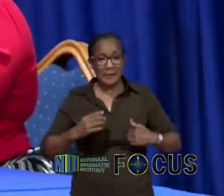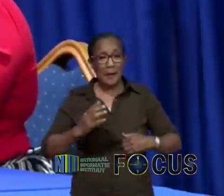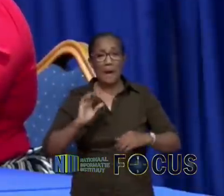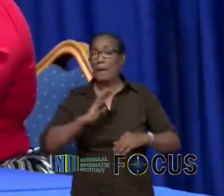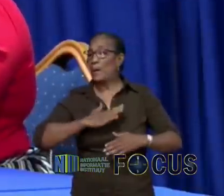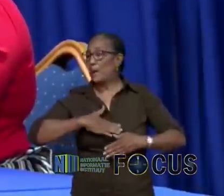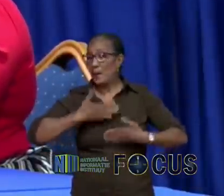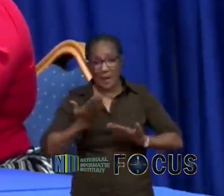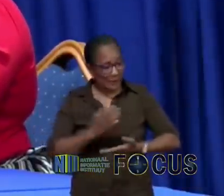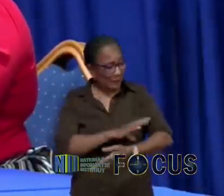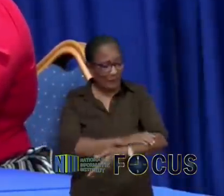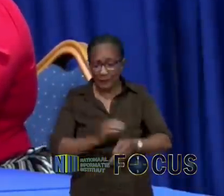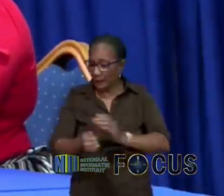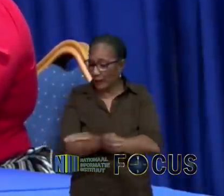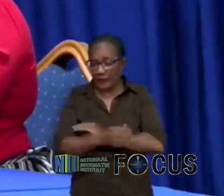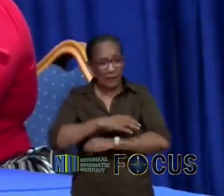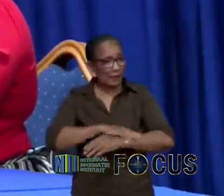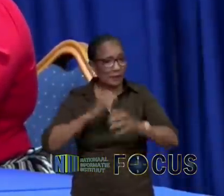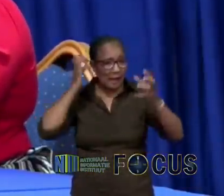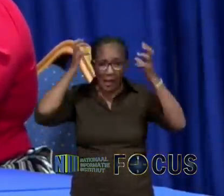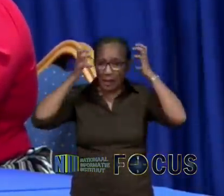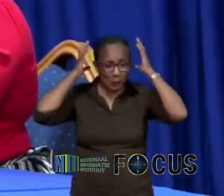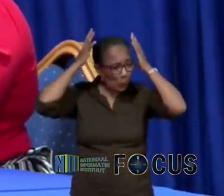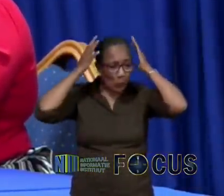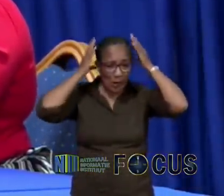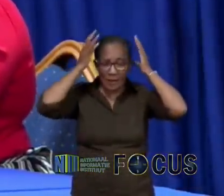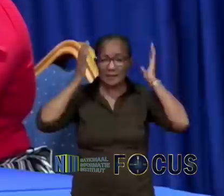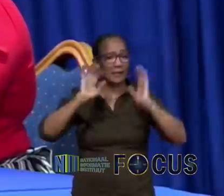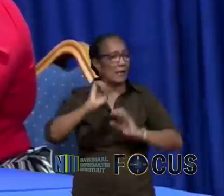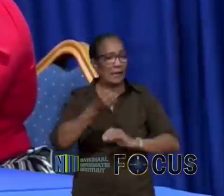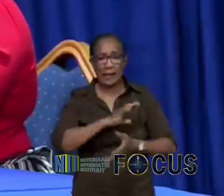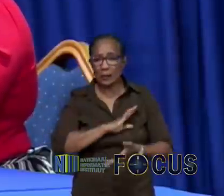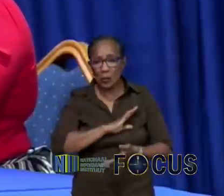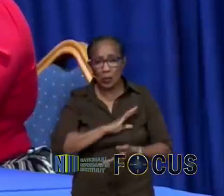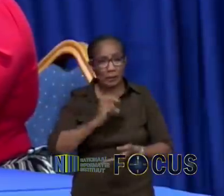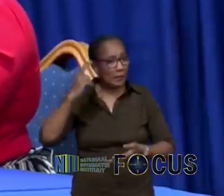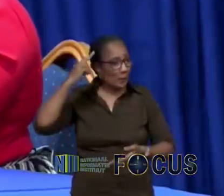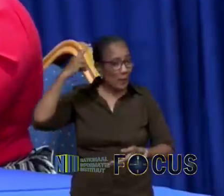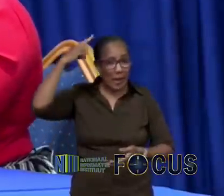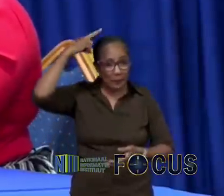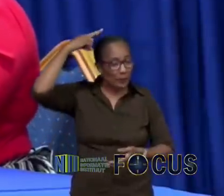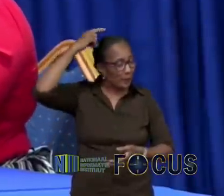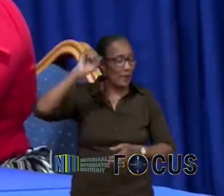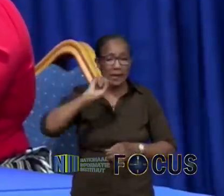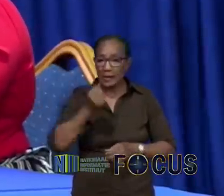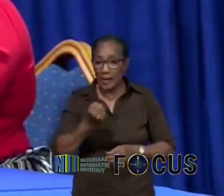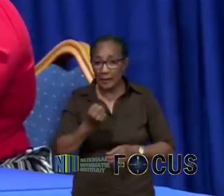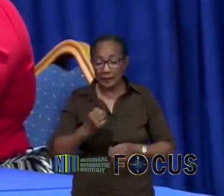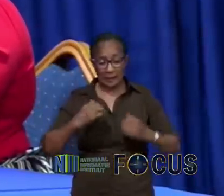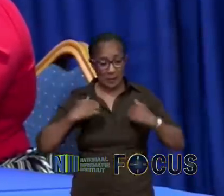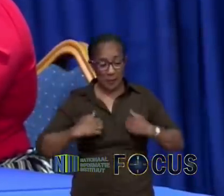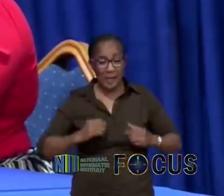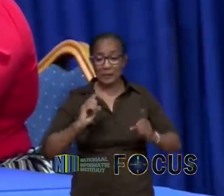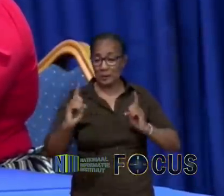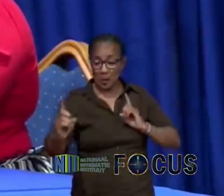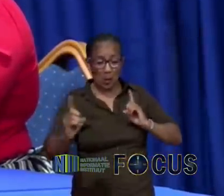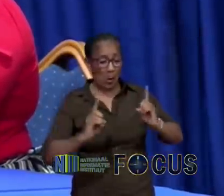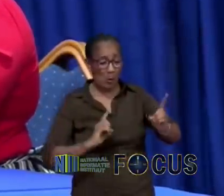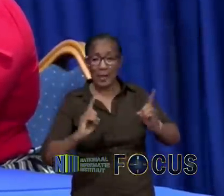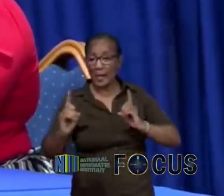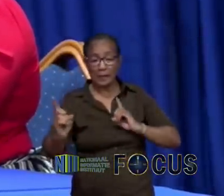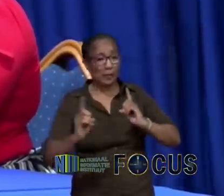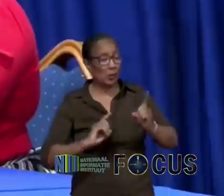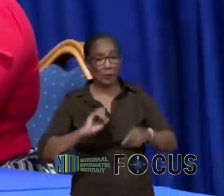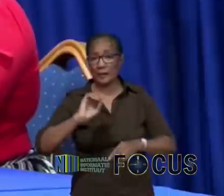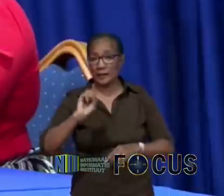den srefi. Umustop a okasi tak smakan kamp. En go for one see go na trawang. U